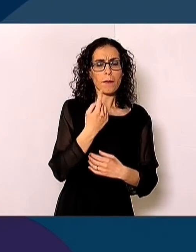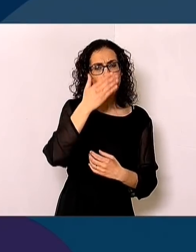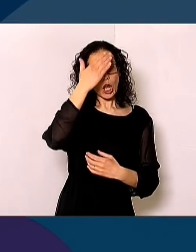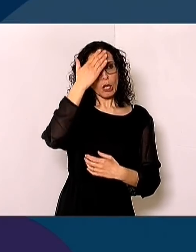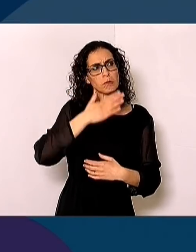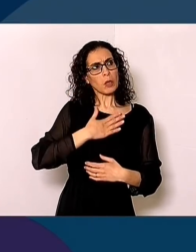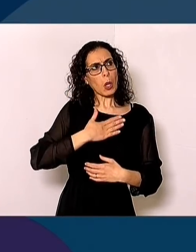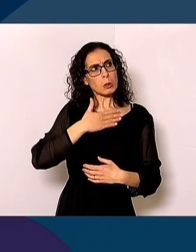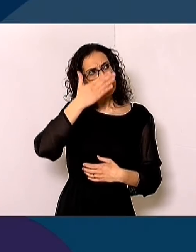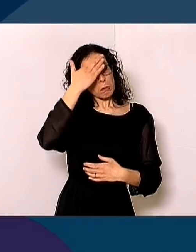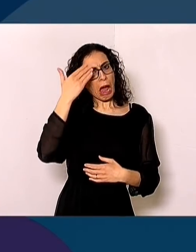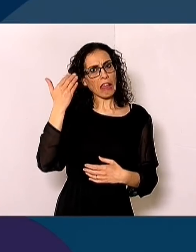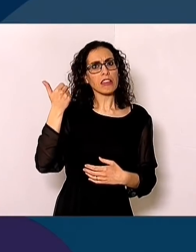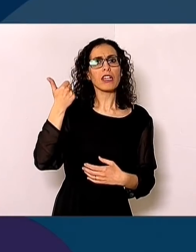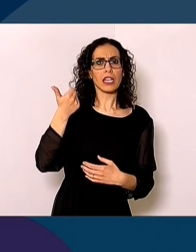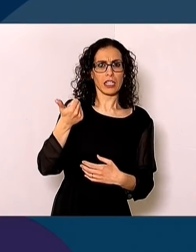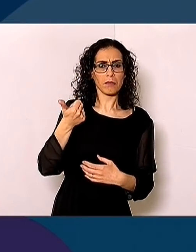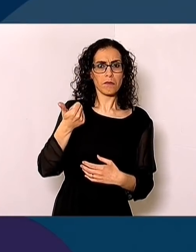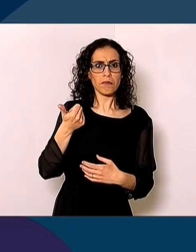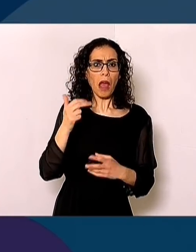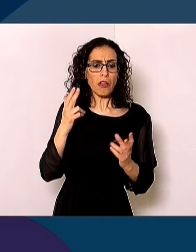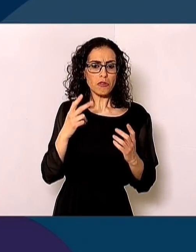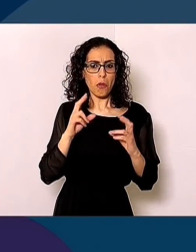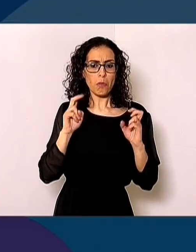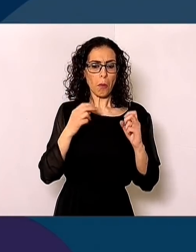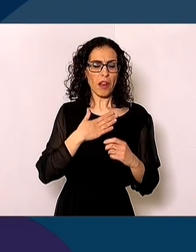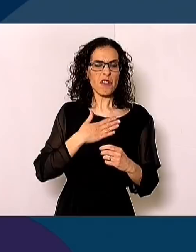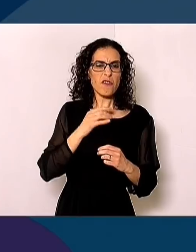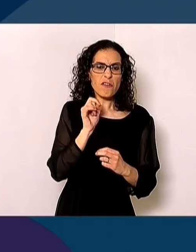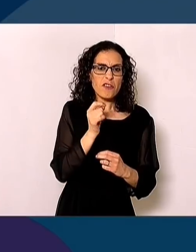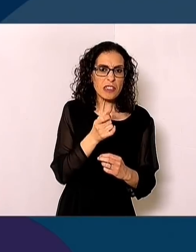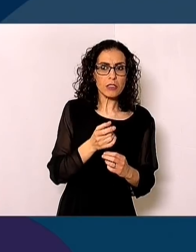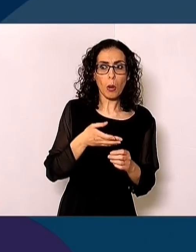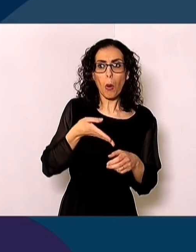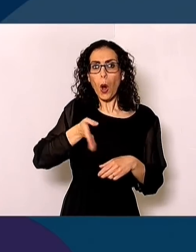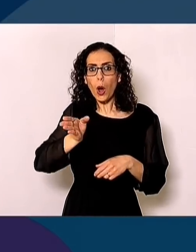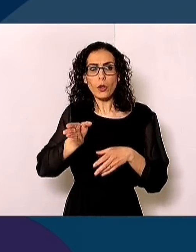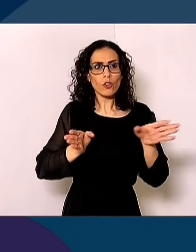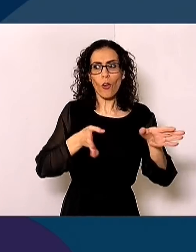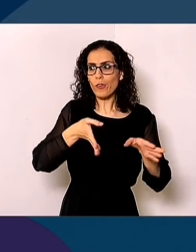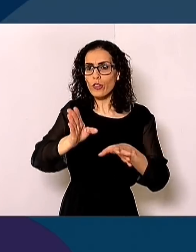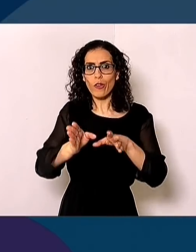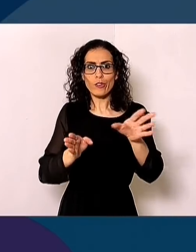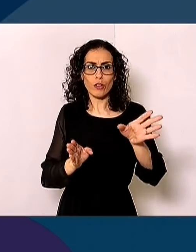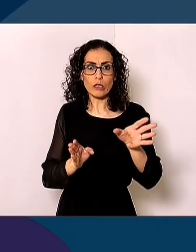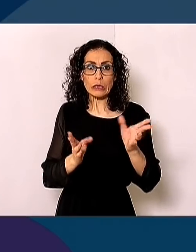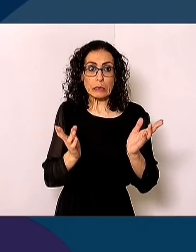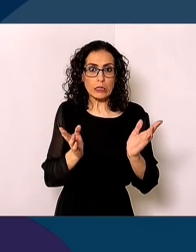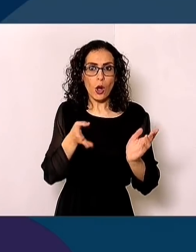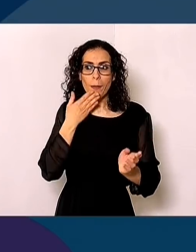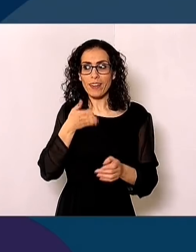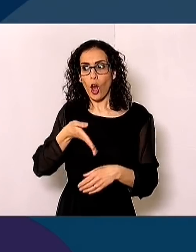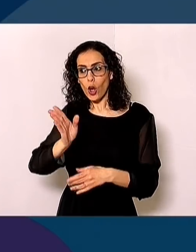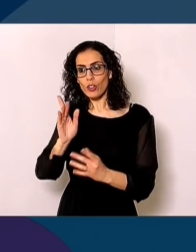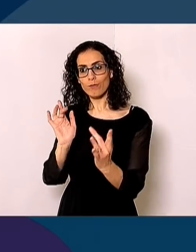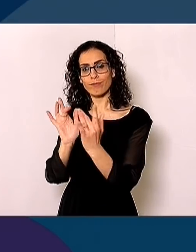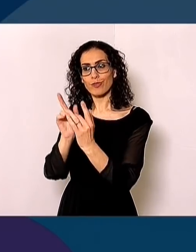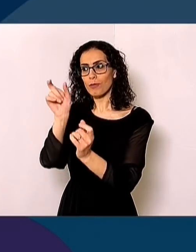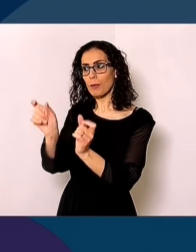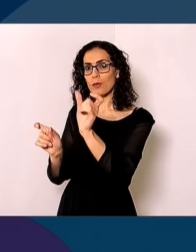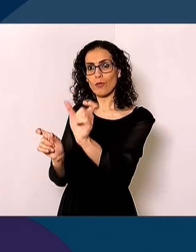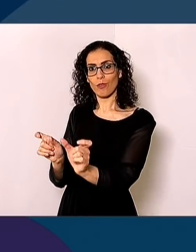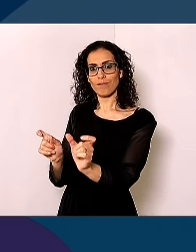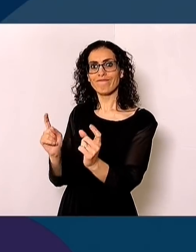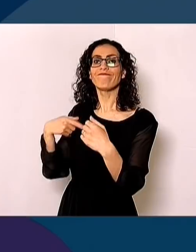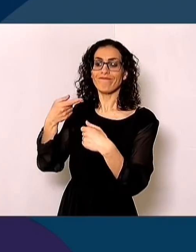għax infatti ħafna drabi dawn ikollhom is-sintomi li huma ħfief u mbagħad jibdew joħorġu. Allura jkunu qegħdin jgħadduha lil ħaddieħor. U